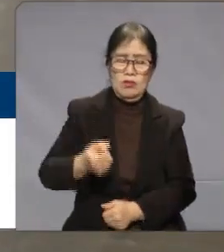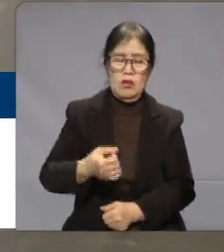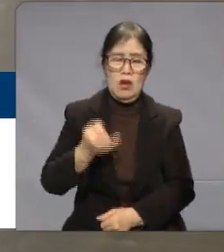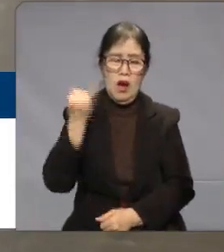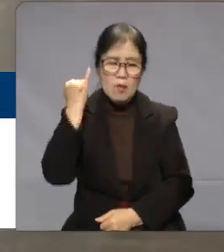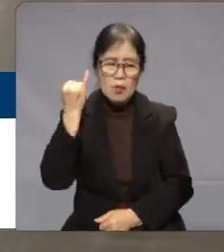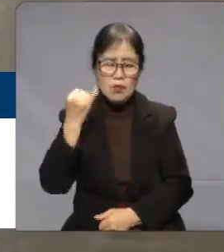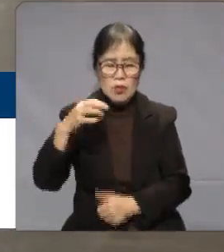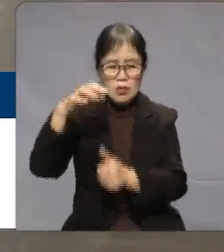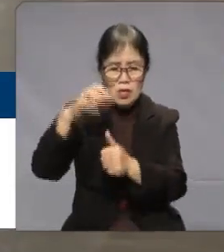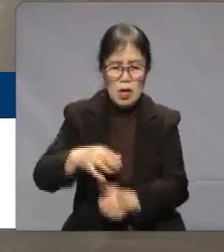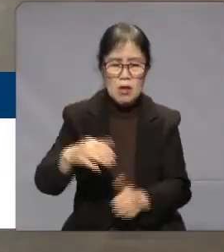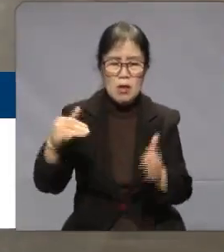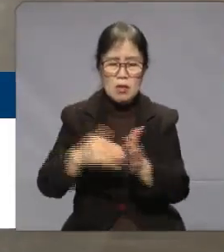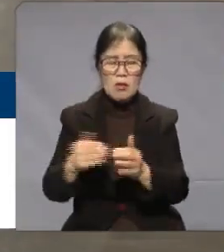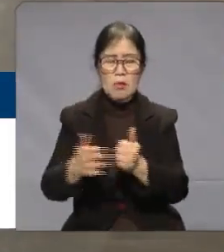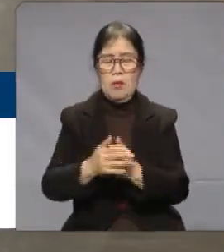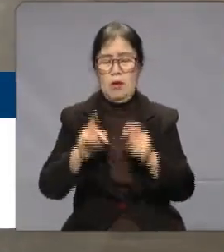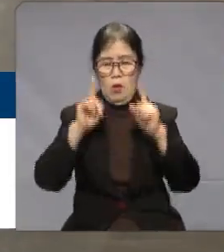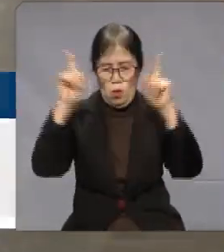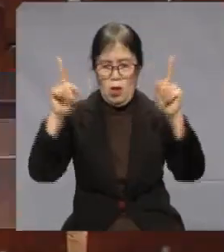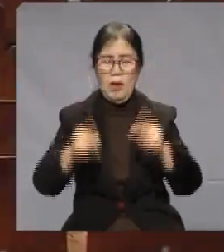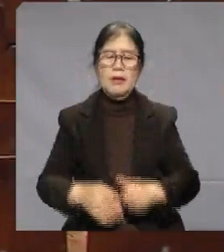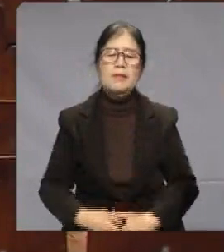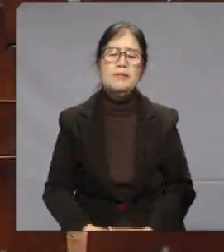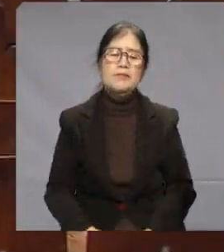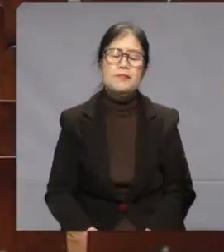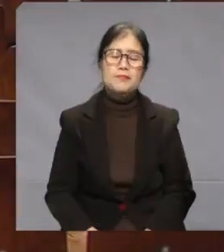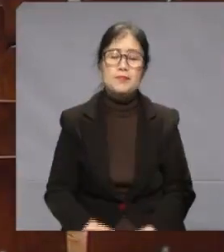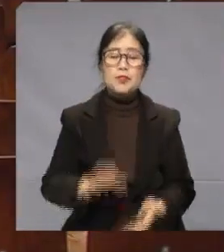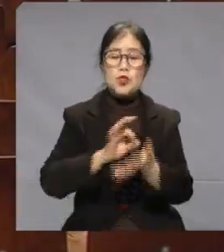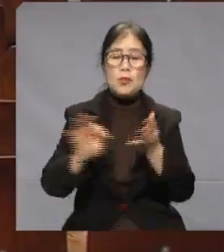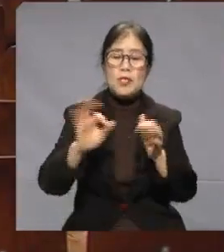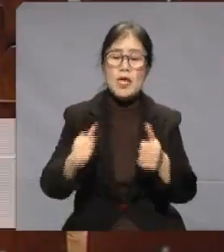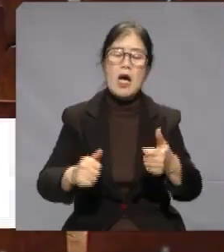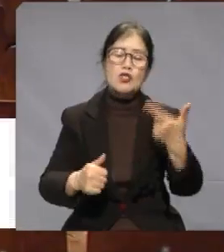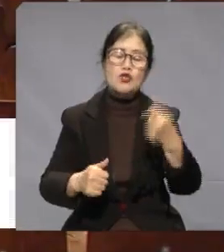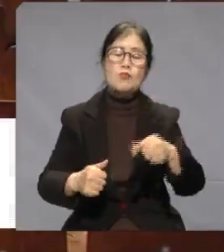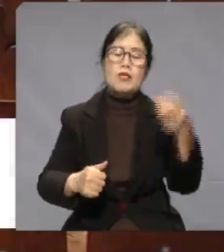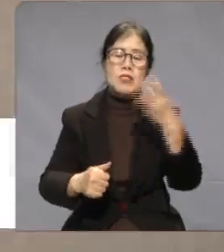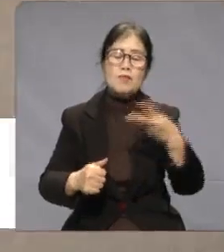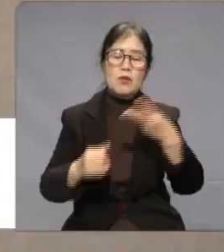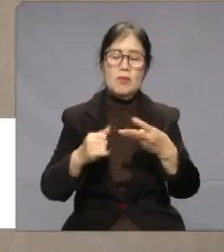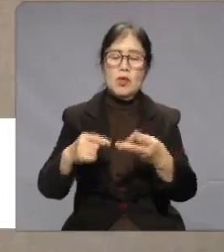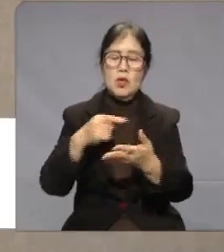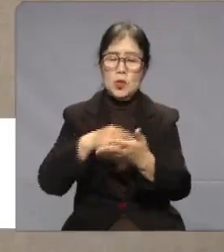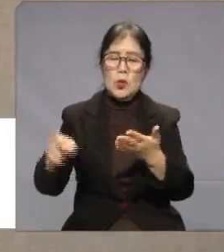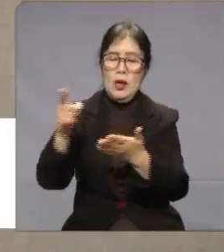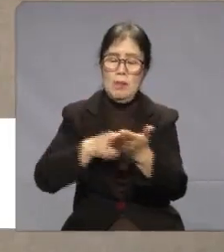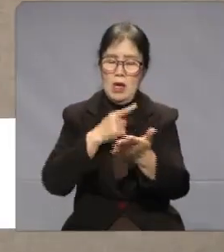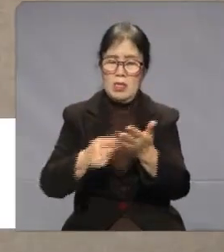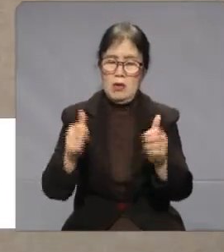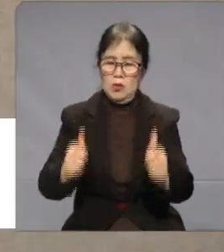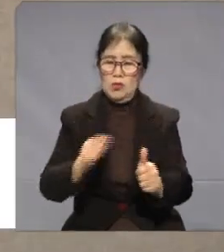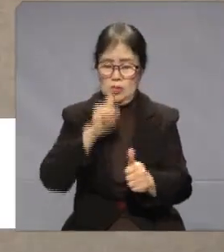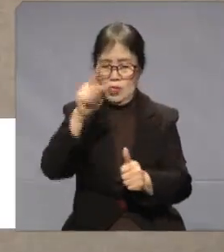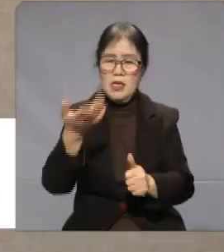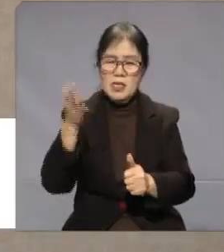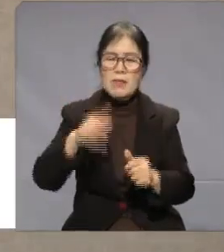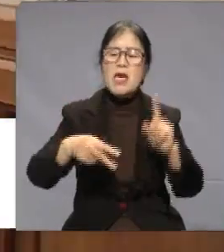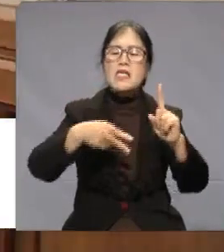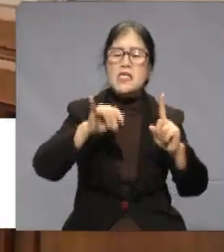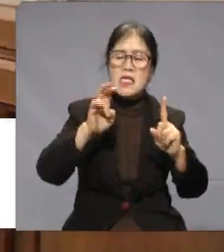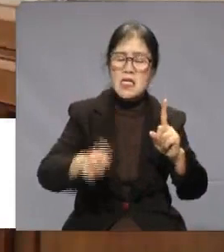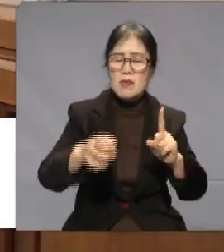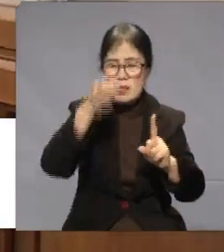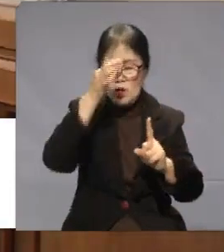그렇게 제한을 했다고 하니 참 화가 많이 납니다. 소비자 6만 3천 명이 손해배상 소송을 제기했지만 1심은